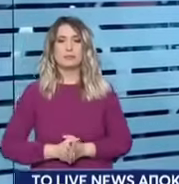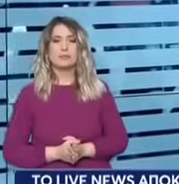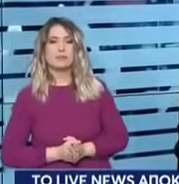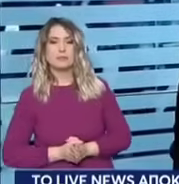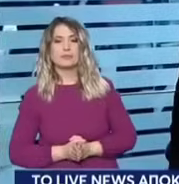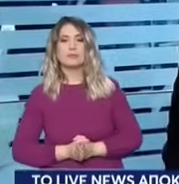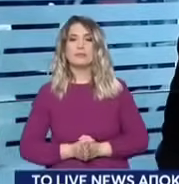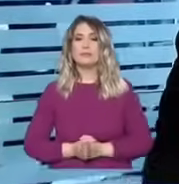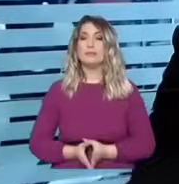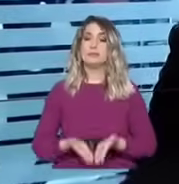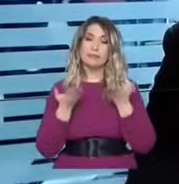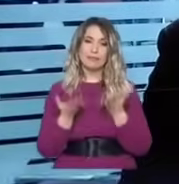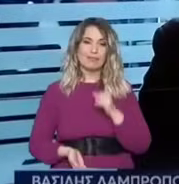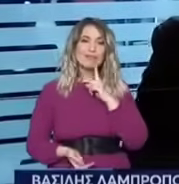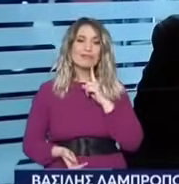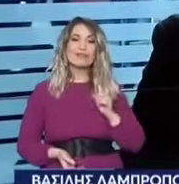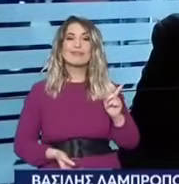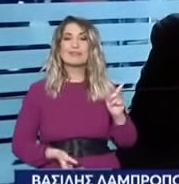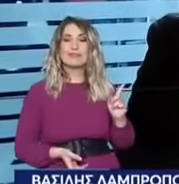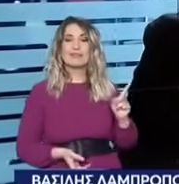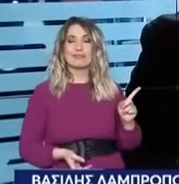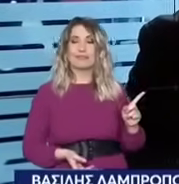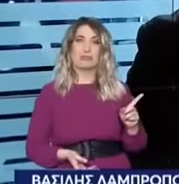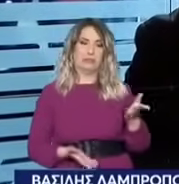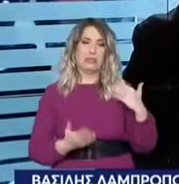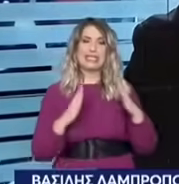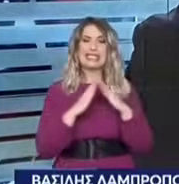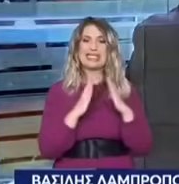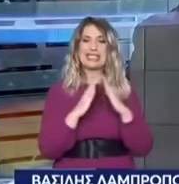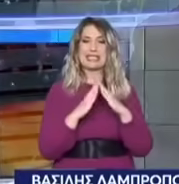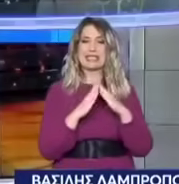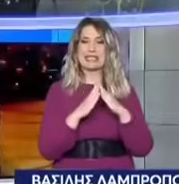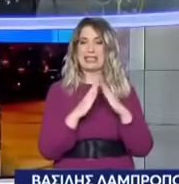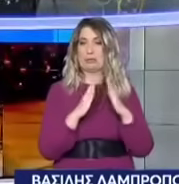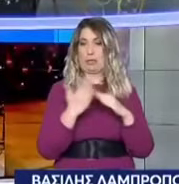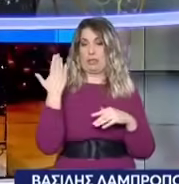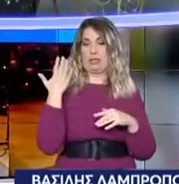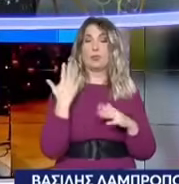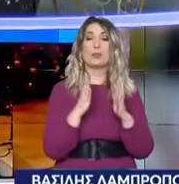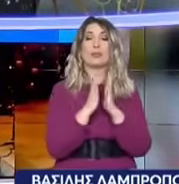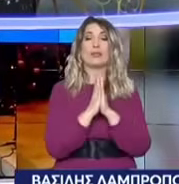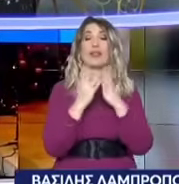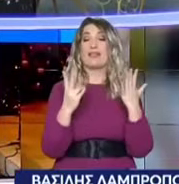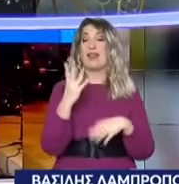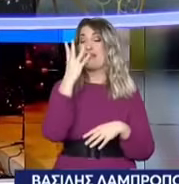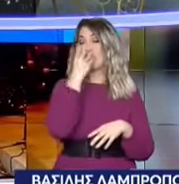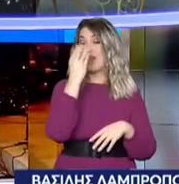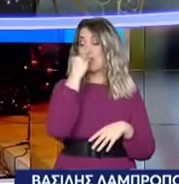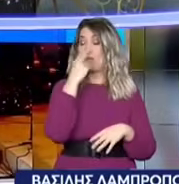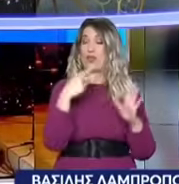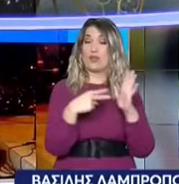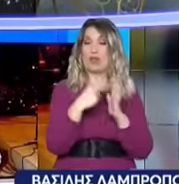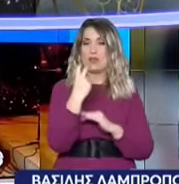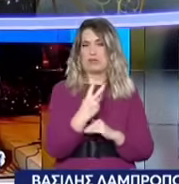πρόκειται για την κυρία Δήμητρα Κατσαφάδου. Είχε πέσει θύμα κλοπής από το σπίτι της στη Ραφίνα στις 17 Φεβρουαρίου του 2023,